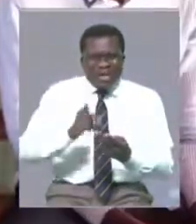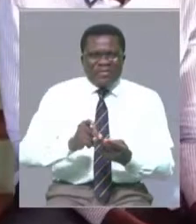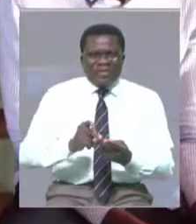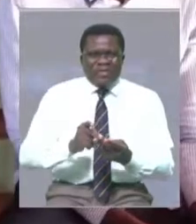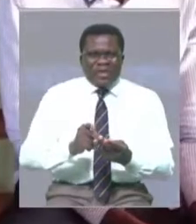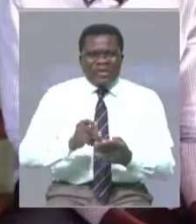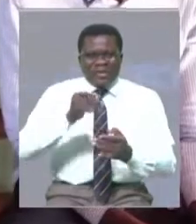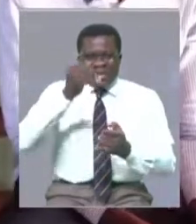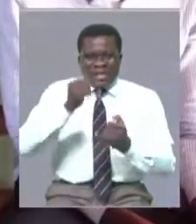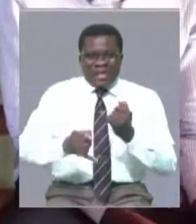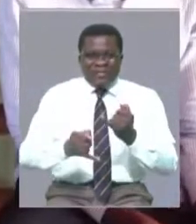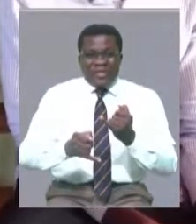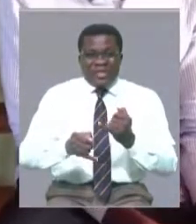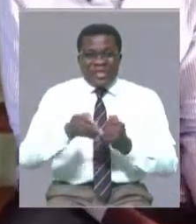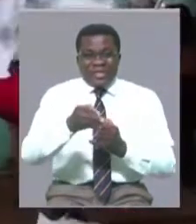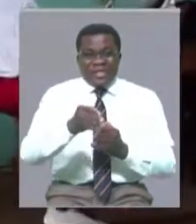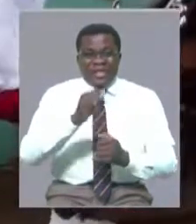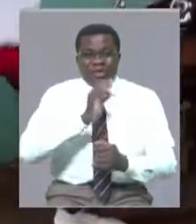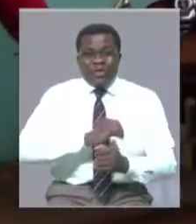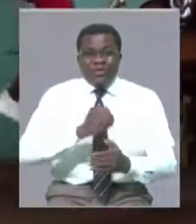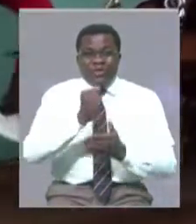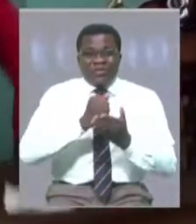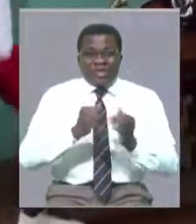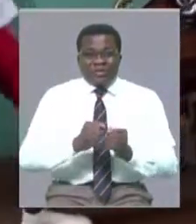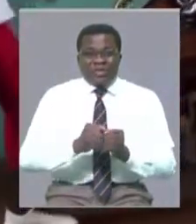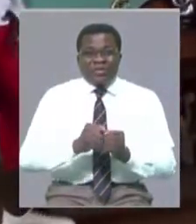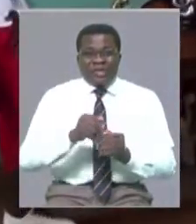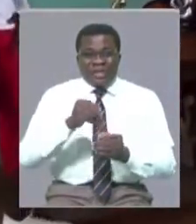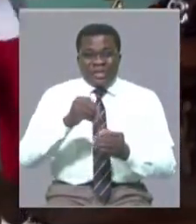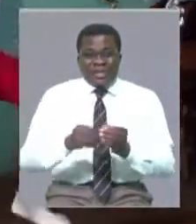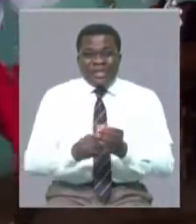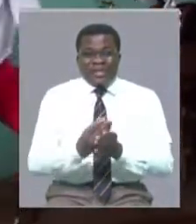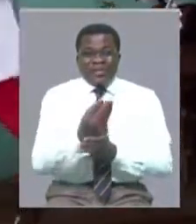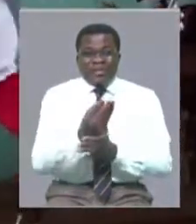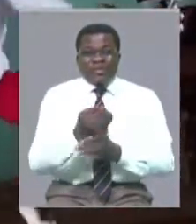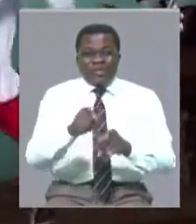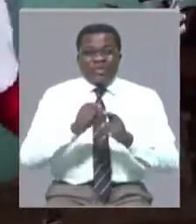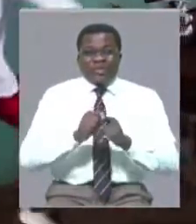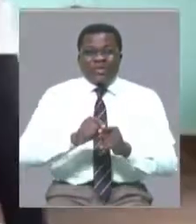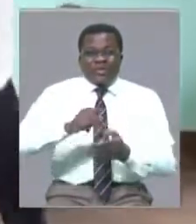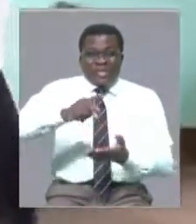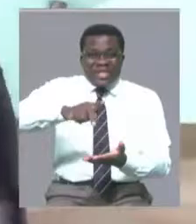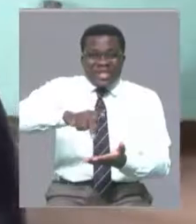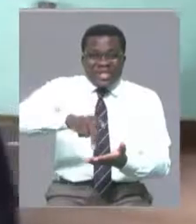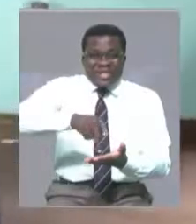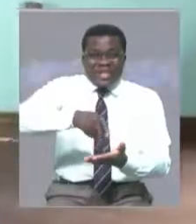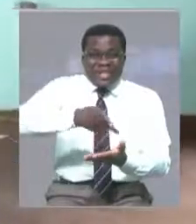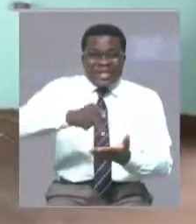La finale des podiums au profit des artistes en herbe, c'est aussi la chorégraphie.